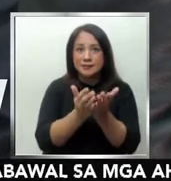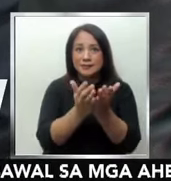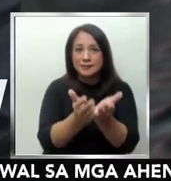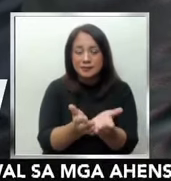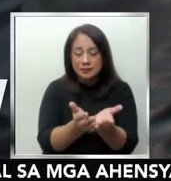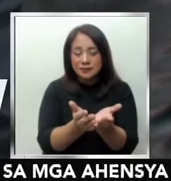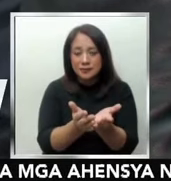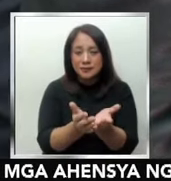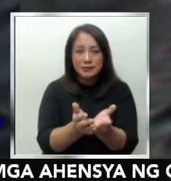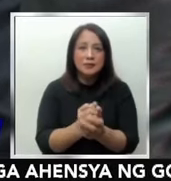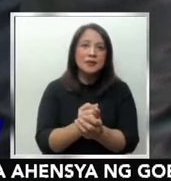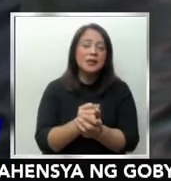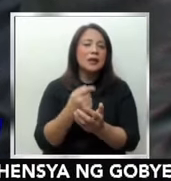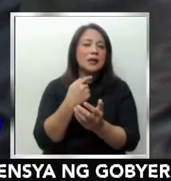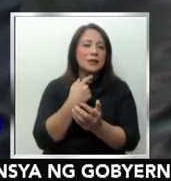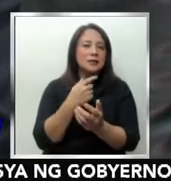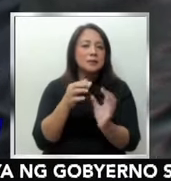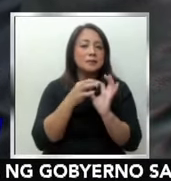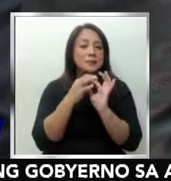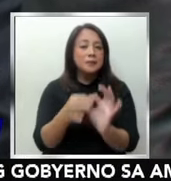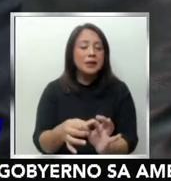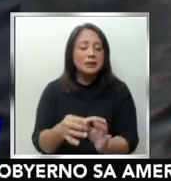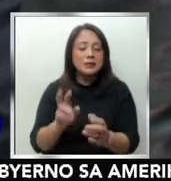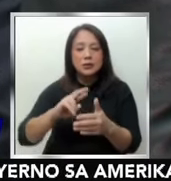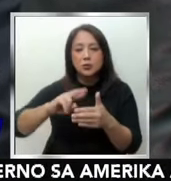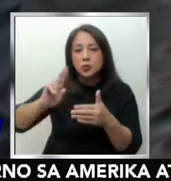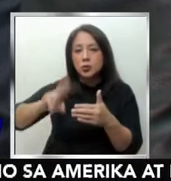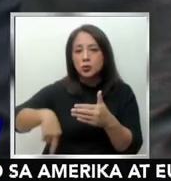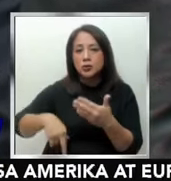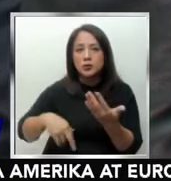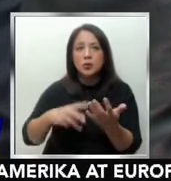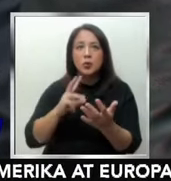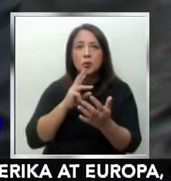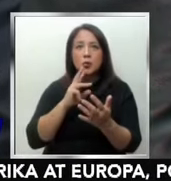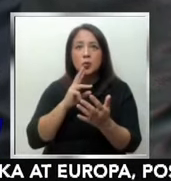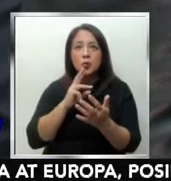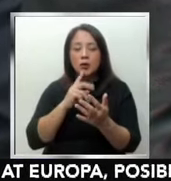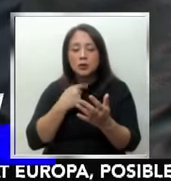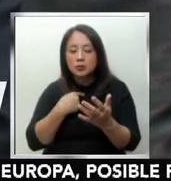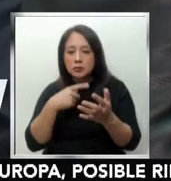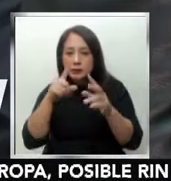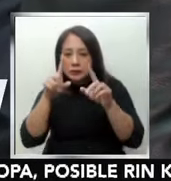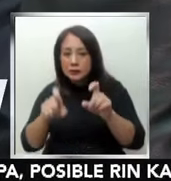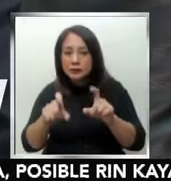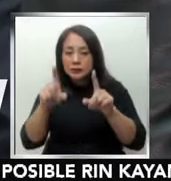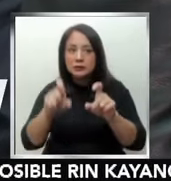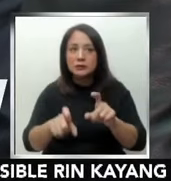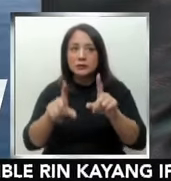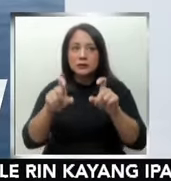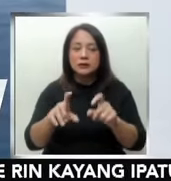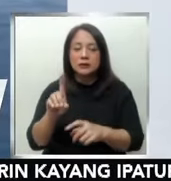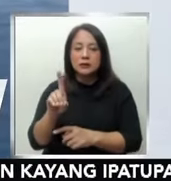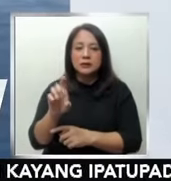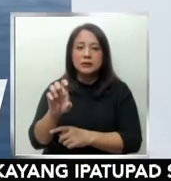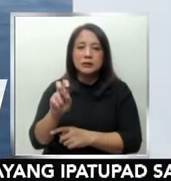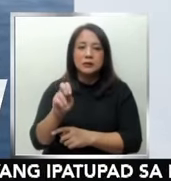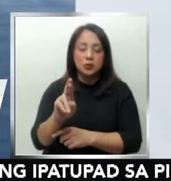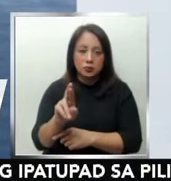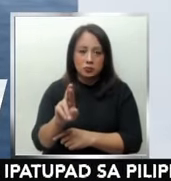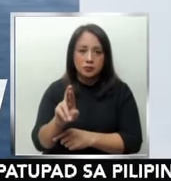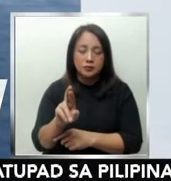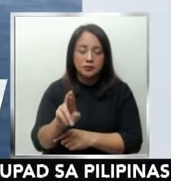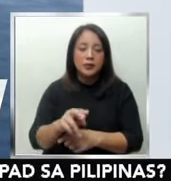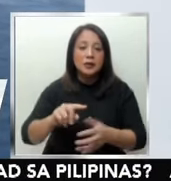Base po doon sa magiging resulta ng water sampling na ginawa ng DNR at ng coast guard sinimulan ng